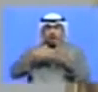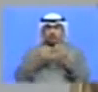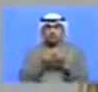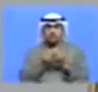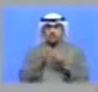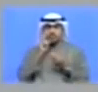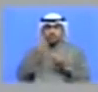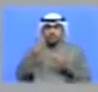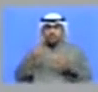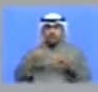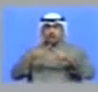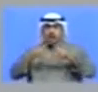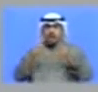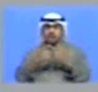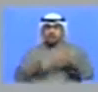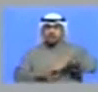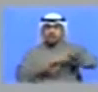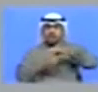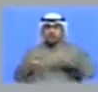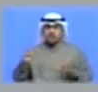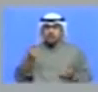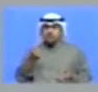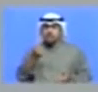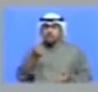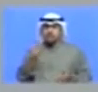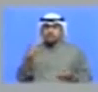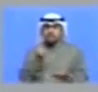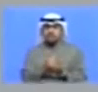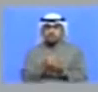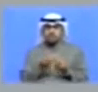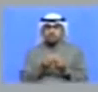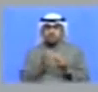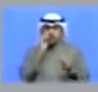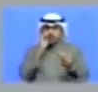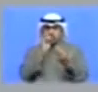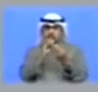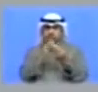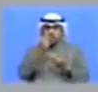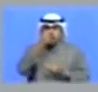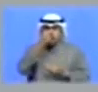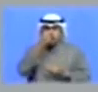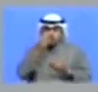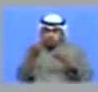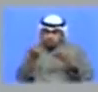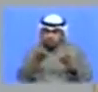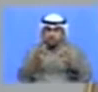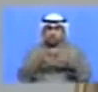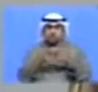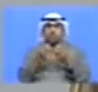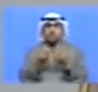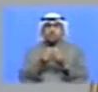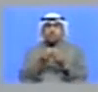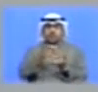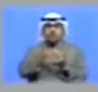الأخ رئيس لجنة الميزانيات أبلغني بأنه تم الاتفاق مع ديوان المحاسبة على تخصيص يوم الخميس لذلك. يوم